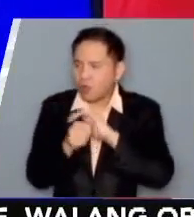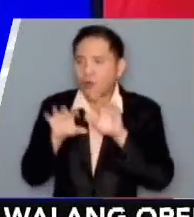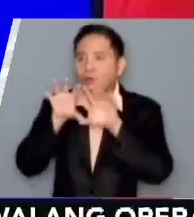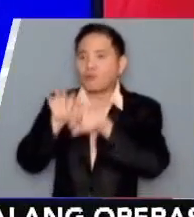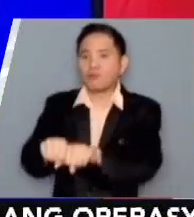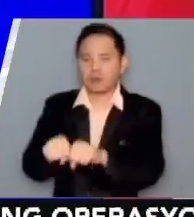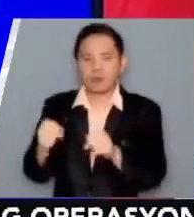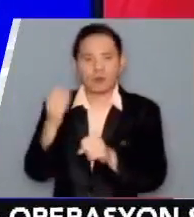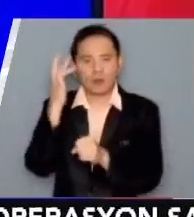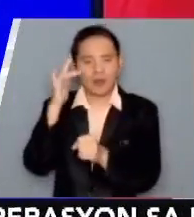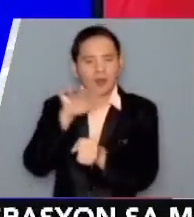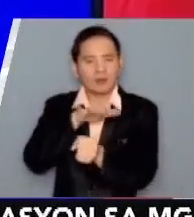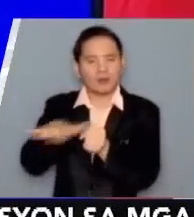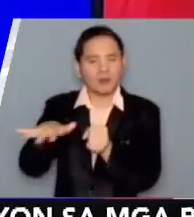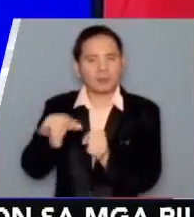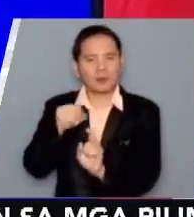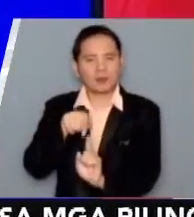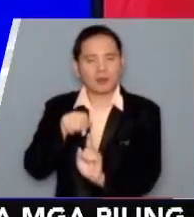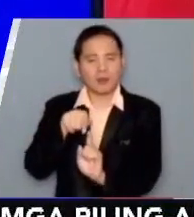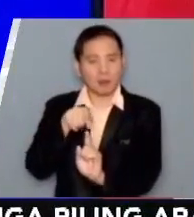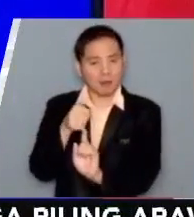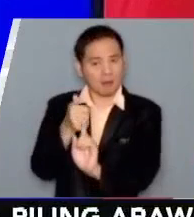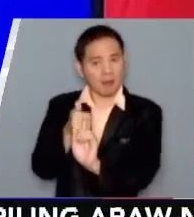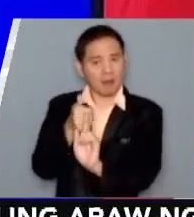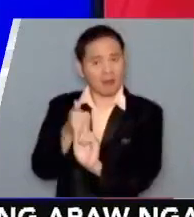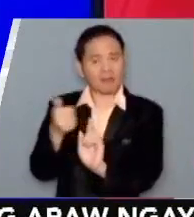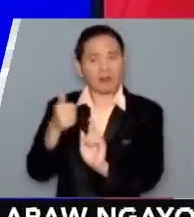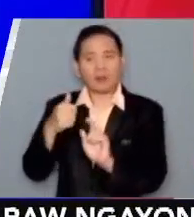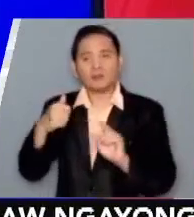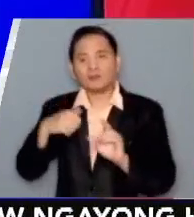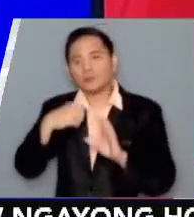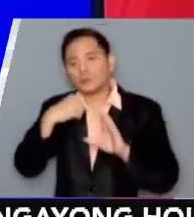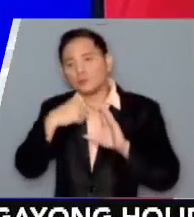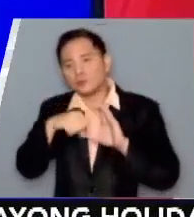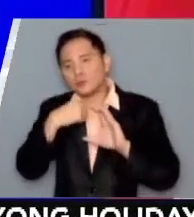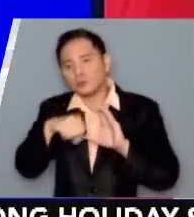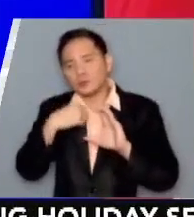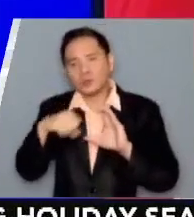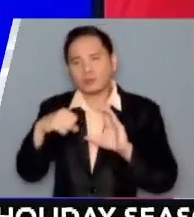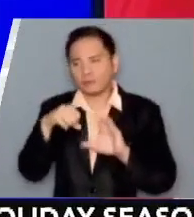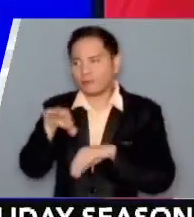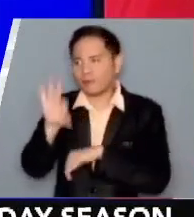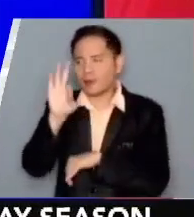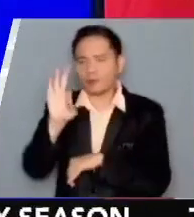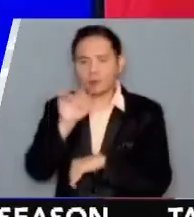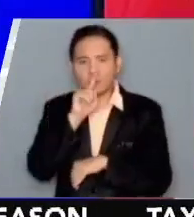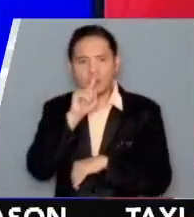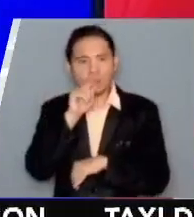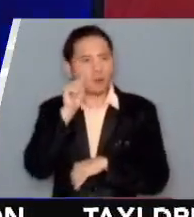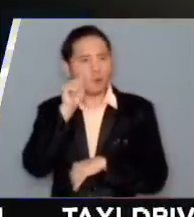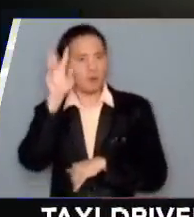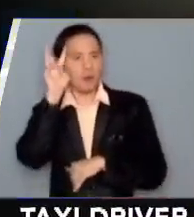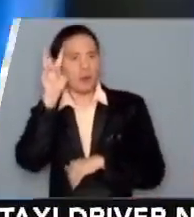hindi niya alam na may arrest warrant laban sa kanya. Yan ang unang balita ni James Agustin.